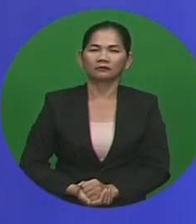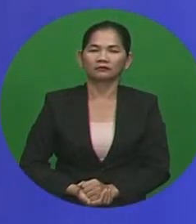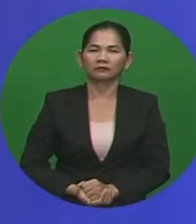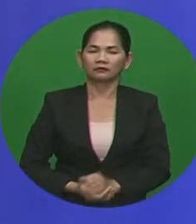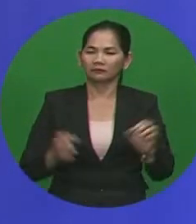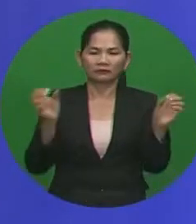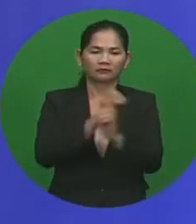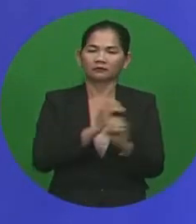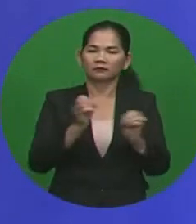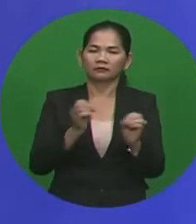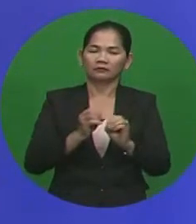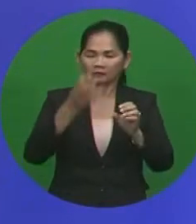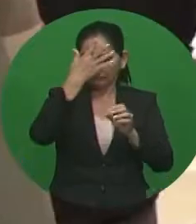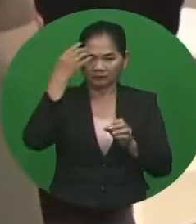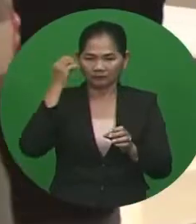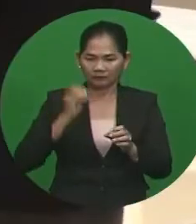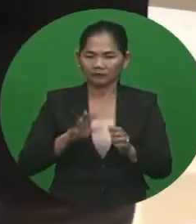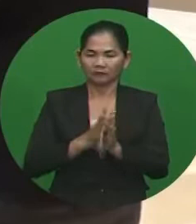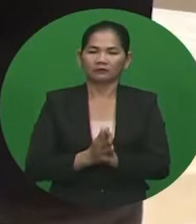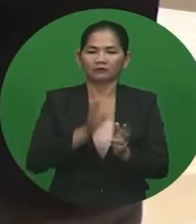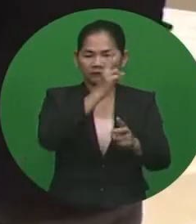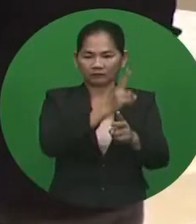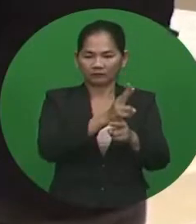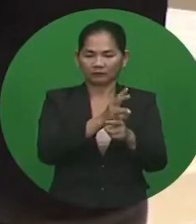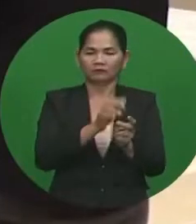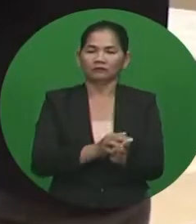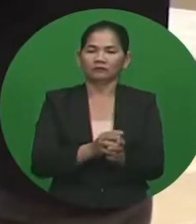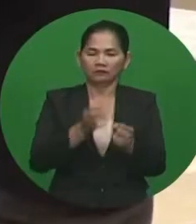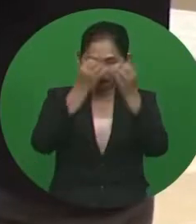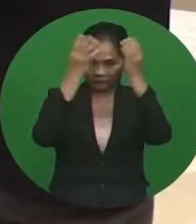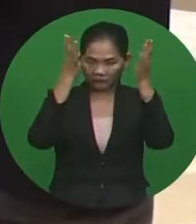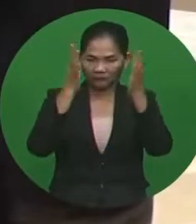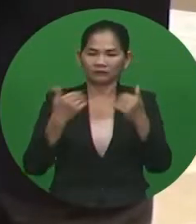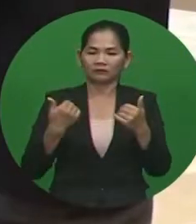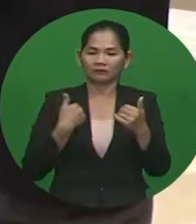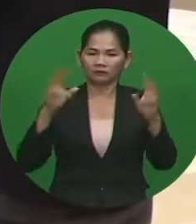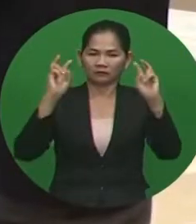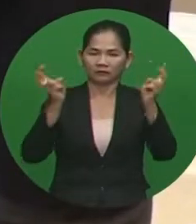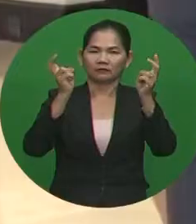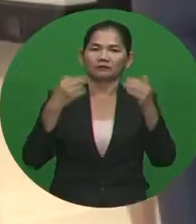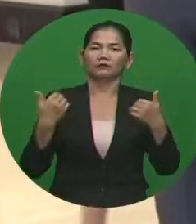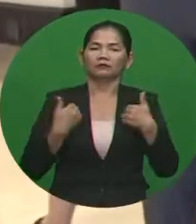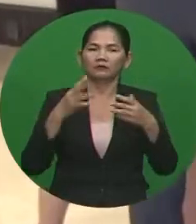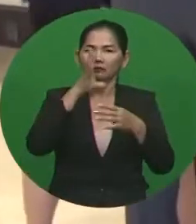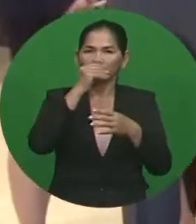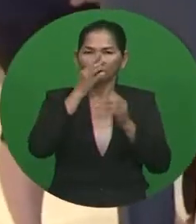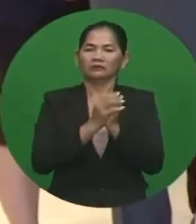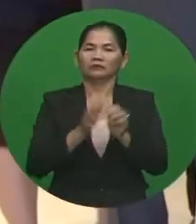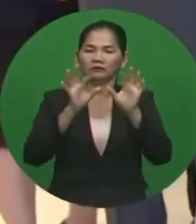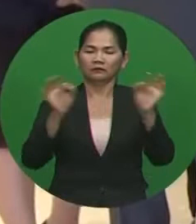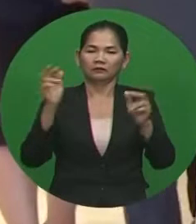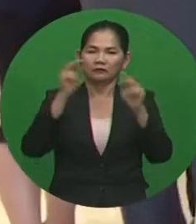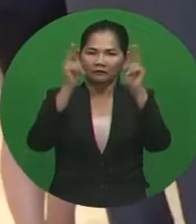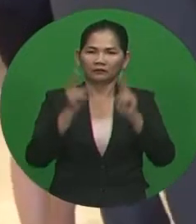គ្មាននរណាម្នាក់ត្រូវបានបំភ្លេចចោលឬមិនត្រូវទុកឲ្យនរណាម្នាក់ខ្វះព័ត៌មានឡើយគឺជាប្រធានបទមួយត្រូវបានលើកឡើងក្នុងទិវាអន្តរ